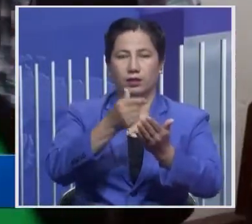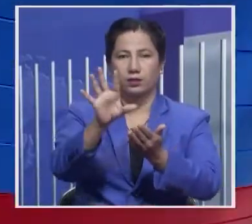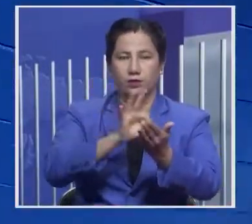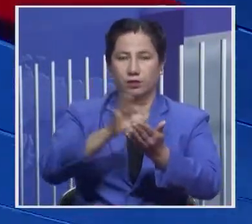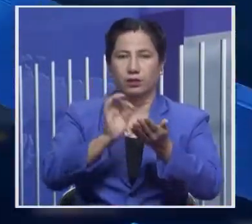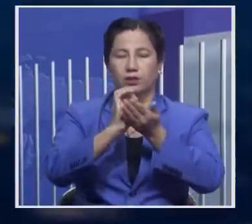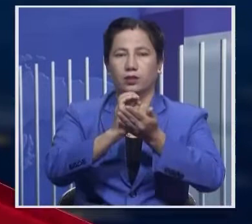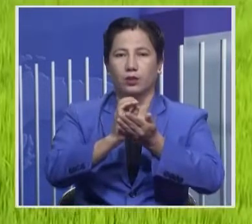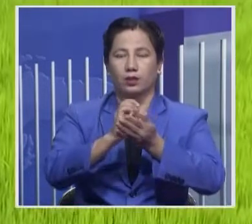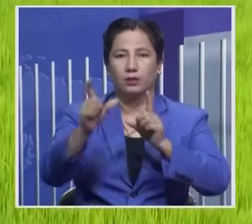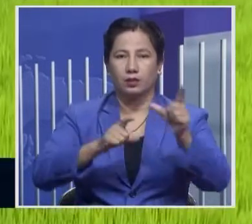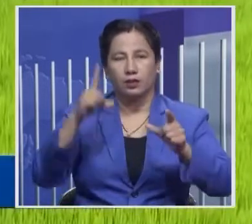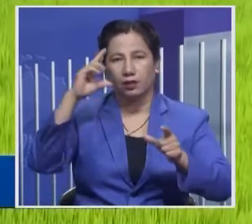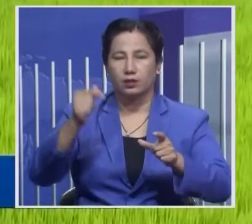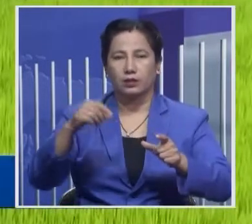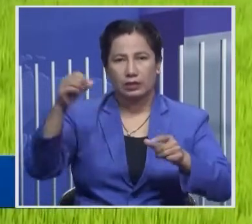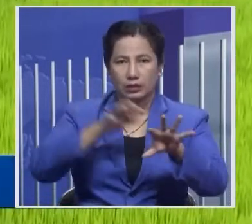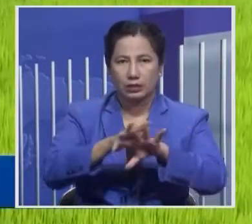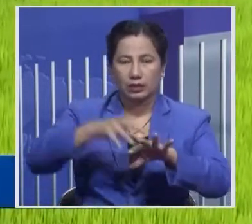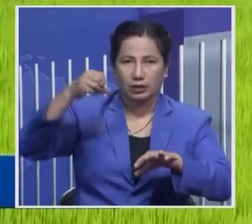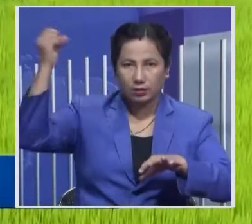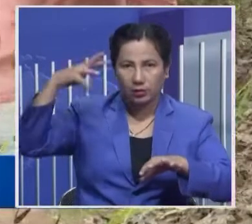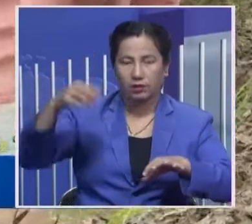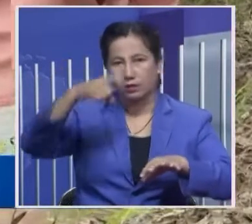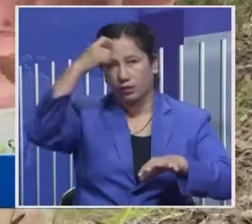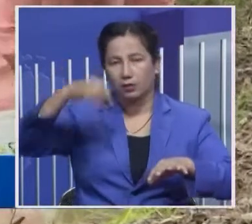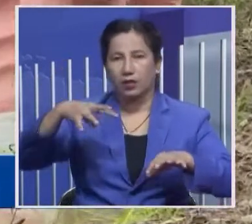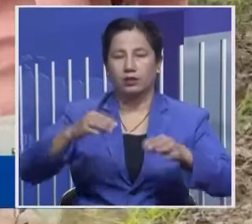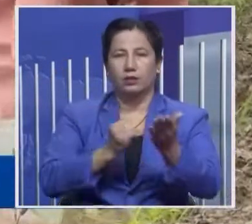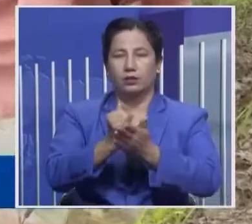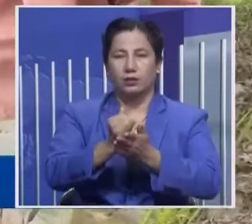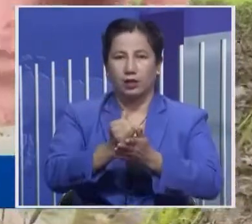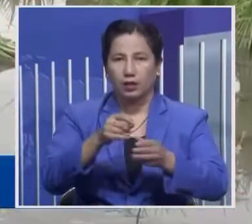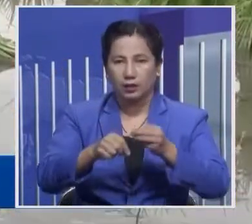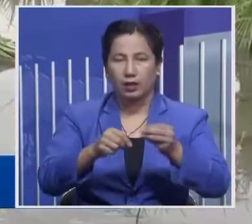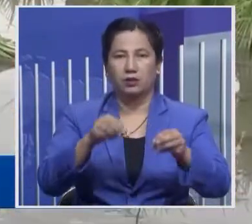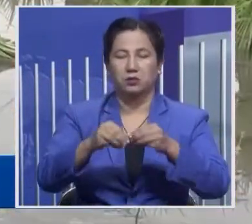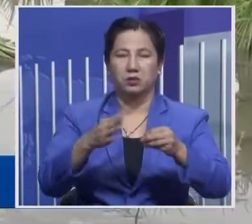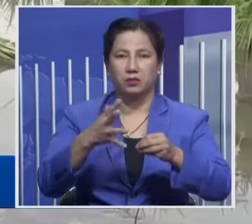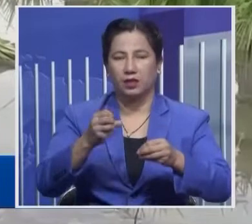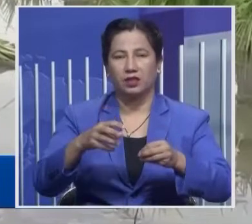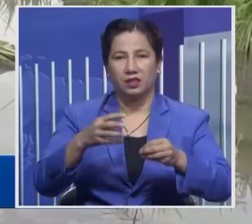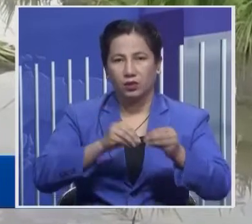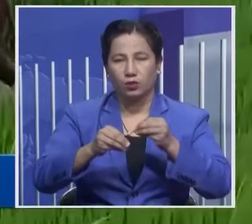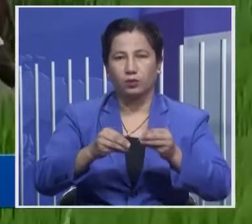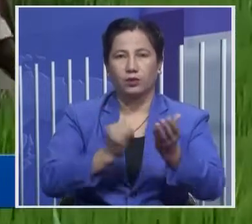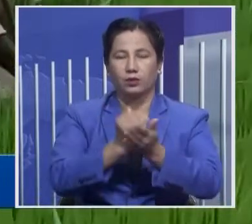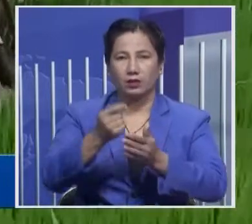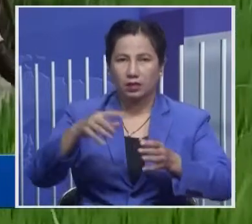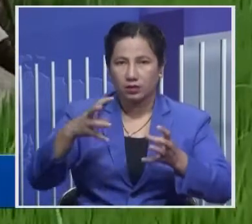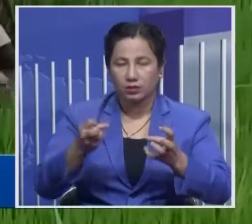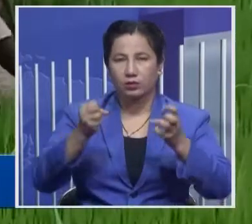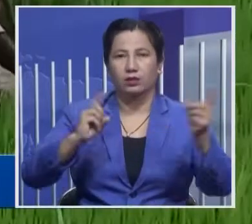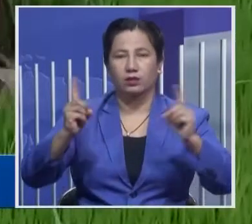सहज। पर्याप्त वर्षा नहुँदा बाँकेको नरेनापुरमा किसानले धान रोप्न पाएनन्, खडेरीले रोपेको धान पनि सुक्दै, पालिकाद्वारा